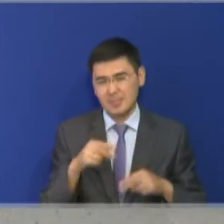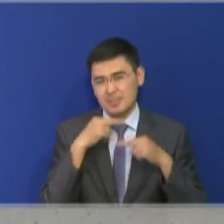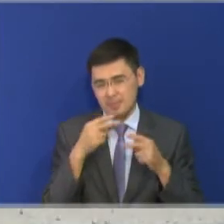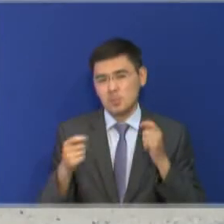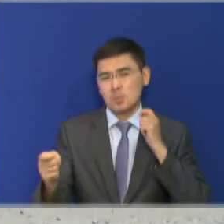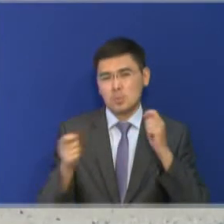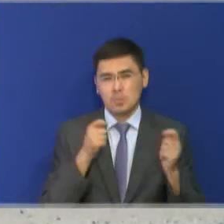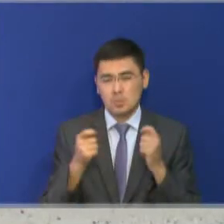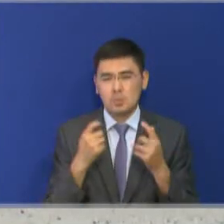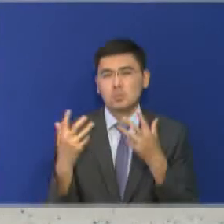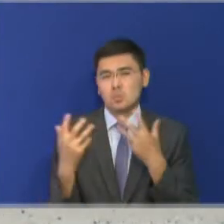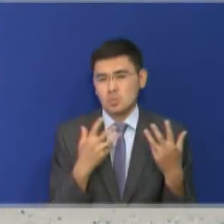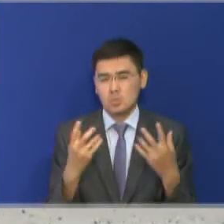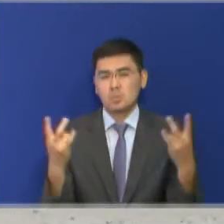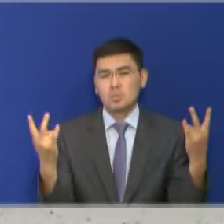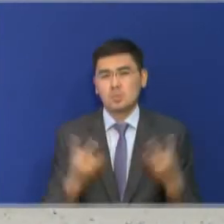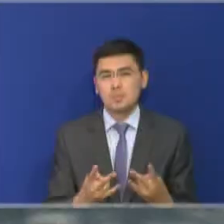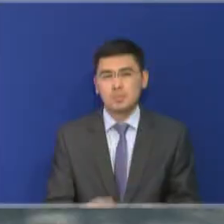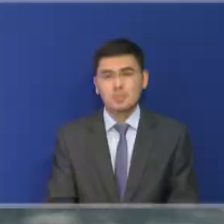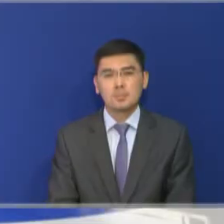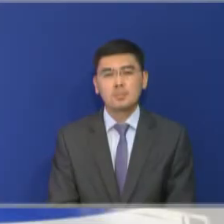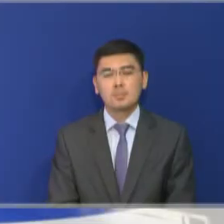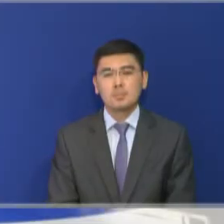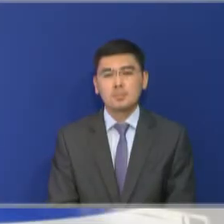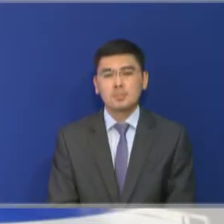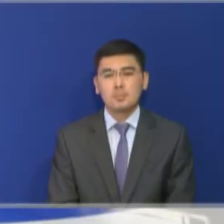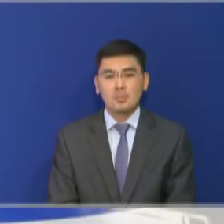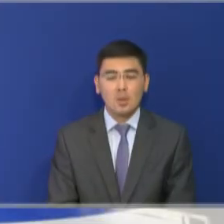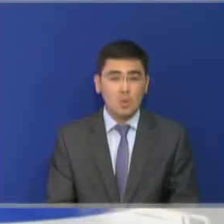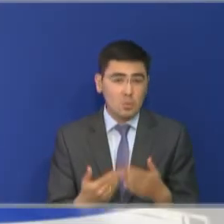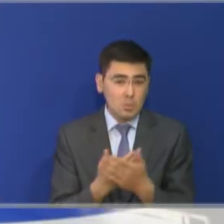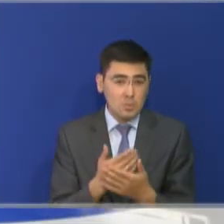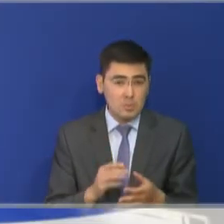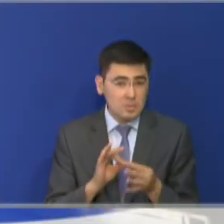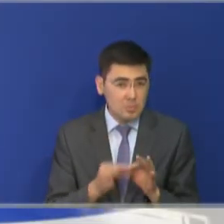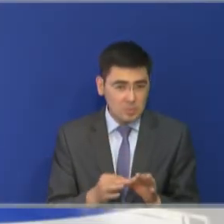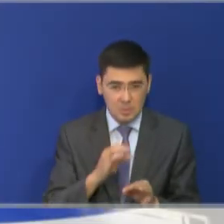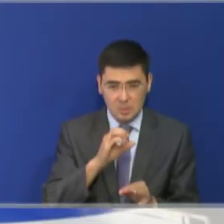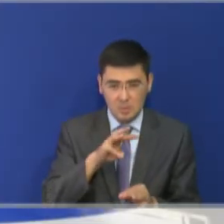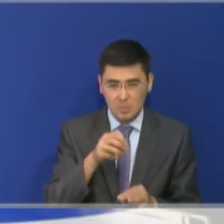Байғалиева, Елжан Мағзумов, Семей телеарнасы. Жаңалықтардың толық нұсқасын